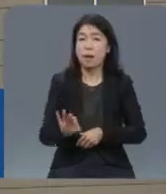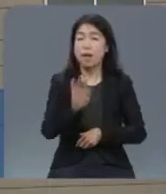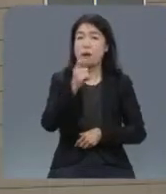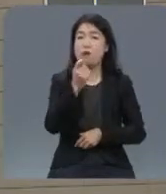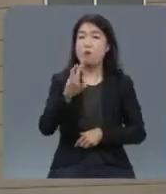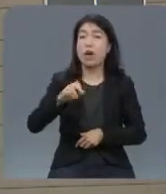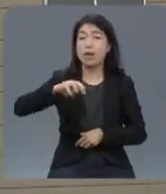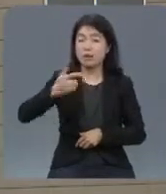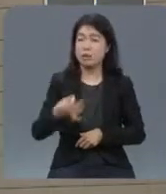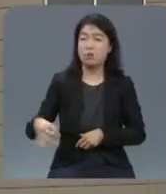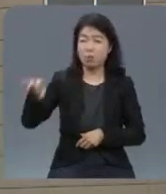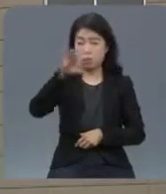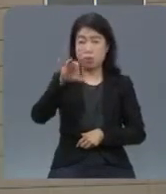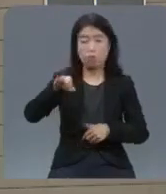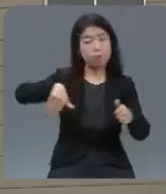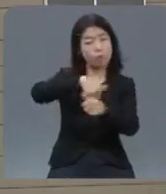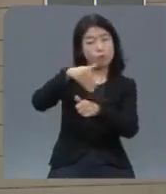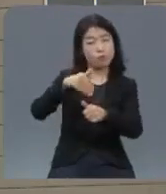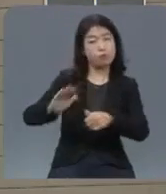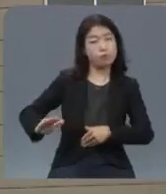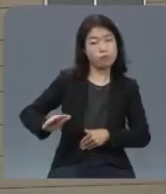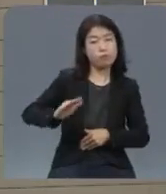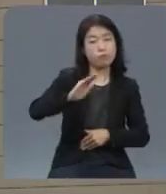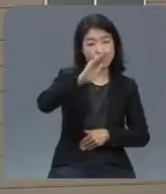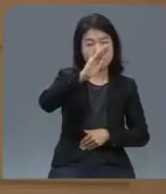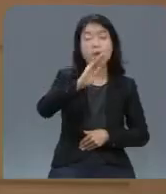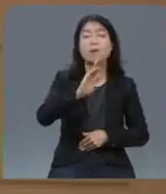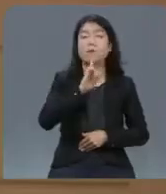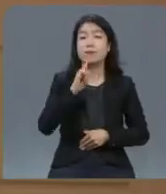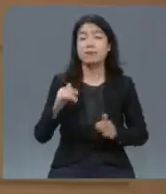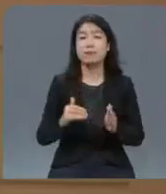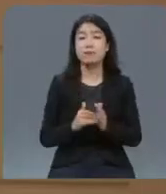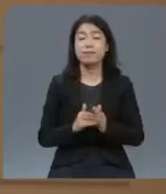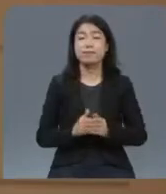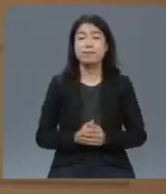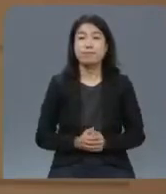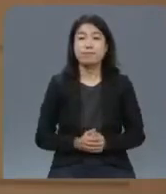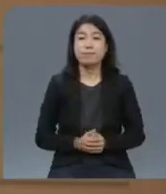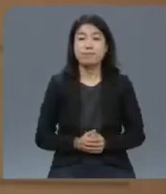리드로 오르고 전체적인 상승세를 지속한 것으로 분석했습니다